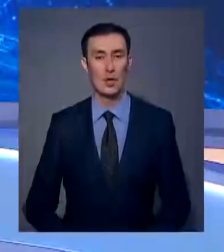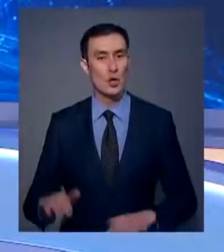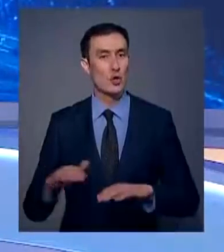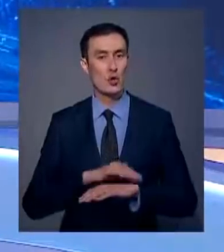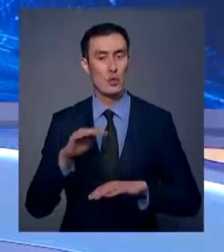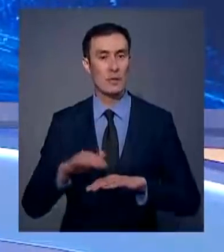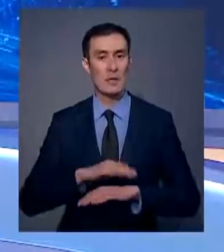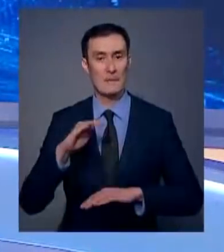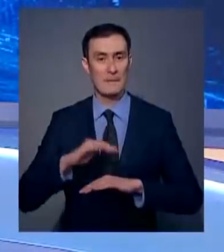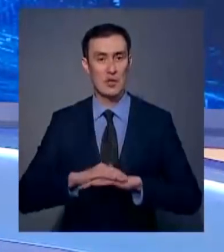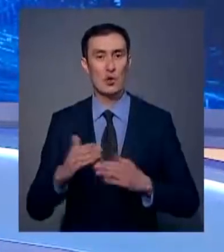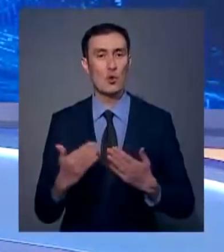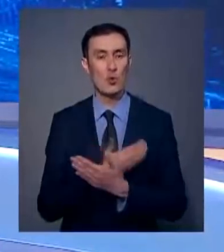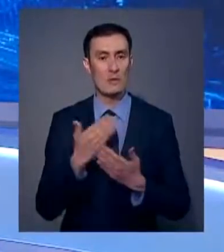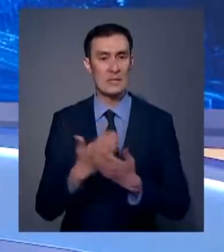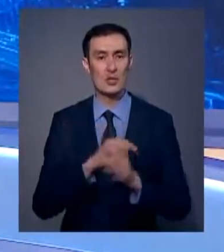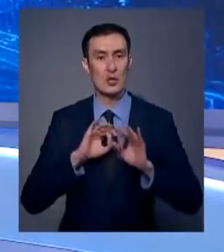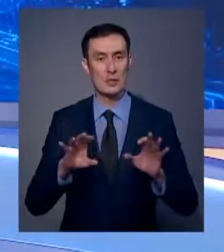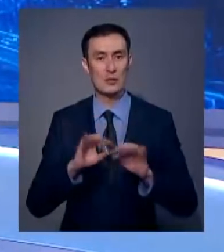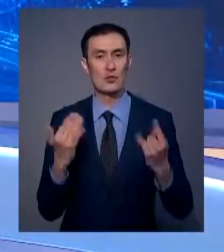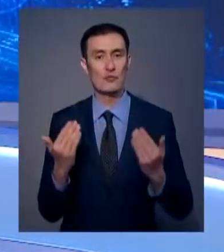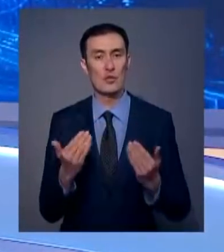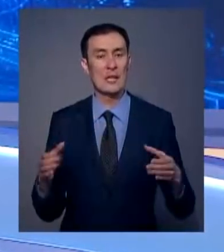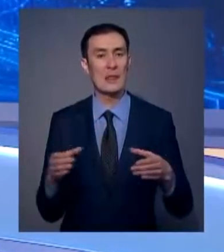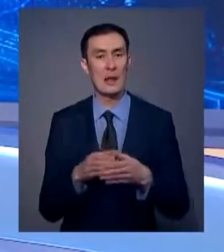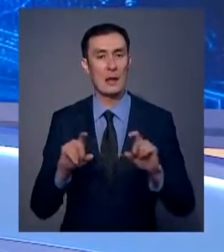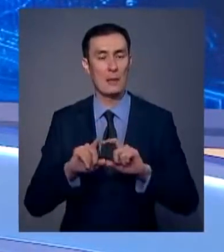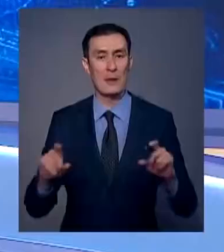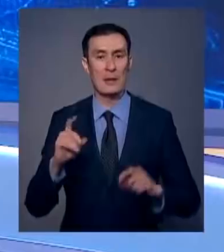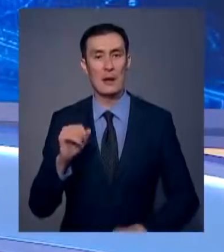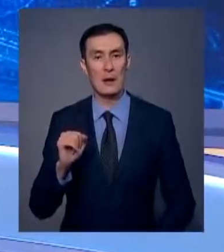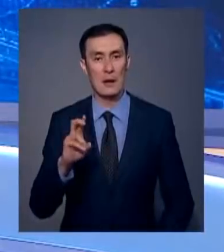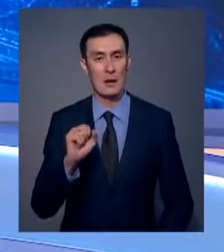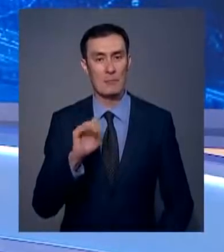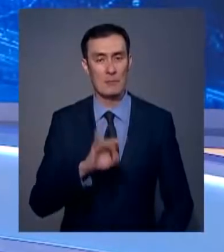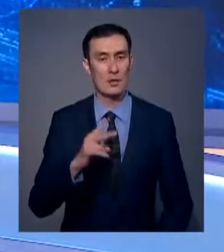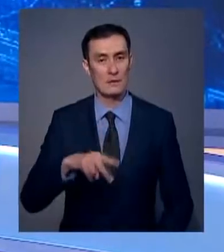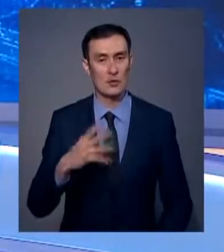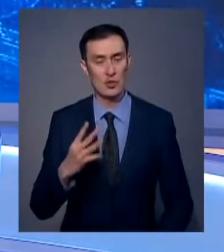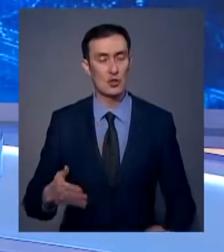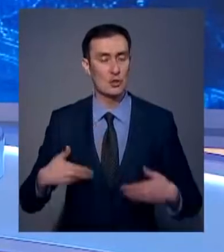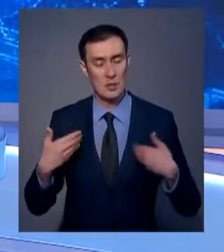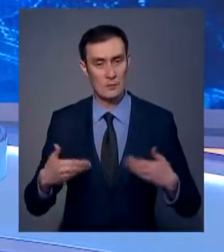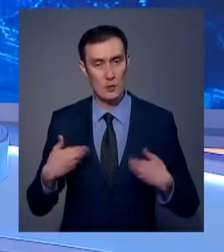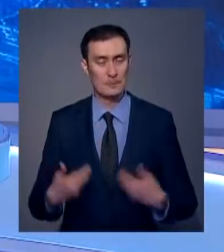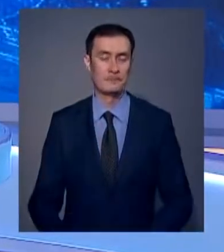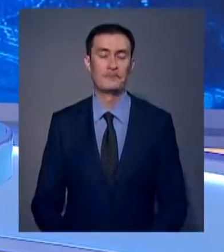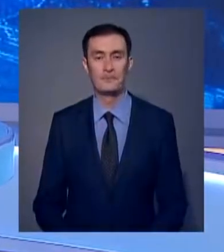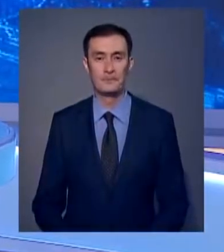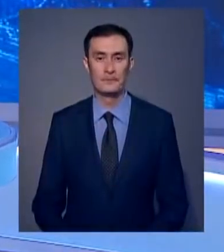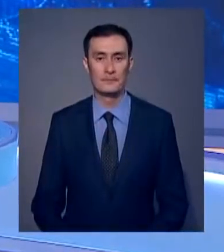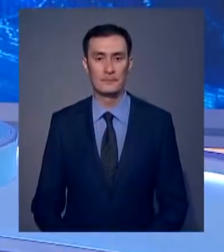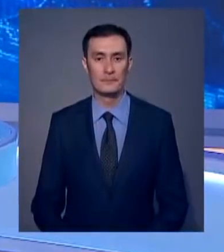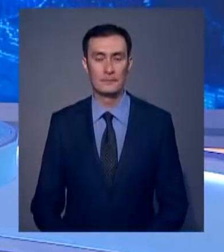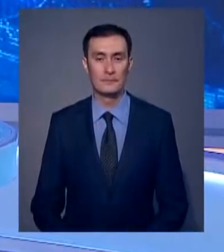Здравствуйте. О событиях в стране и мире расскажу вам я, Сергей Гергель, и мои коллеги из редакции информационных программ телеканала «Хабар-24». Сурдоперевод обеспечивает